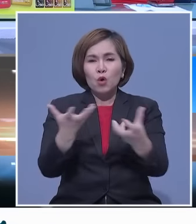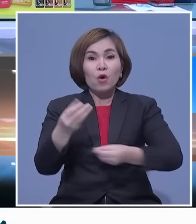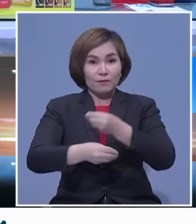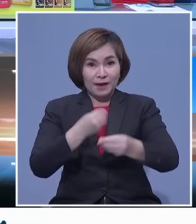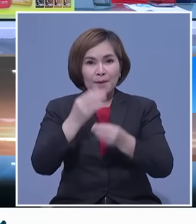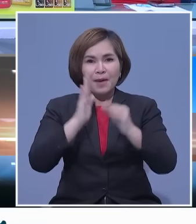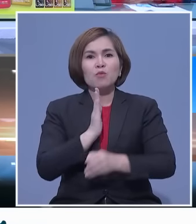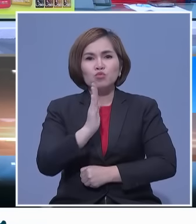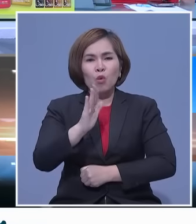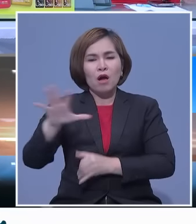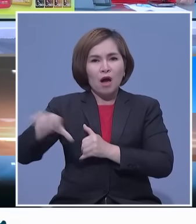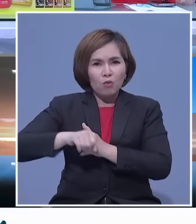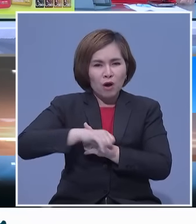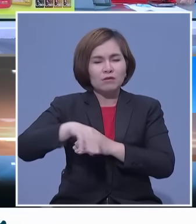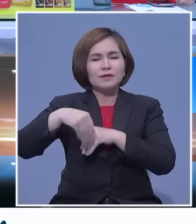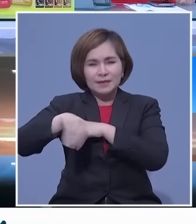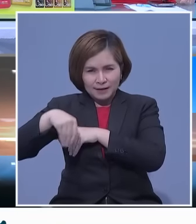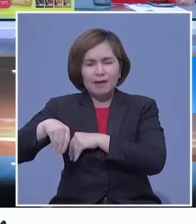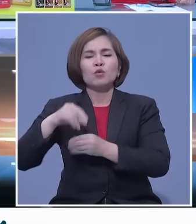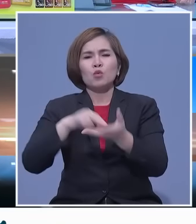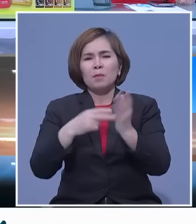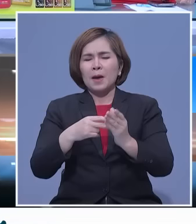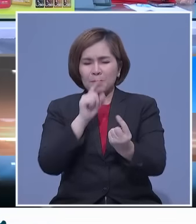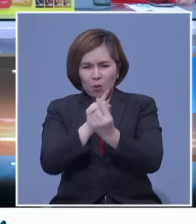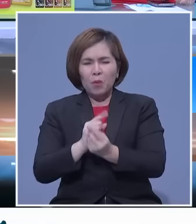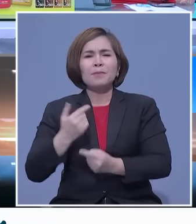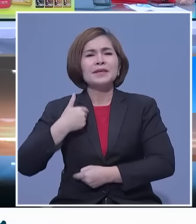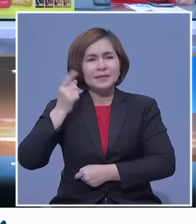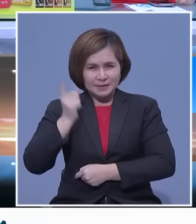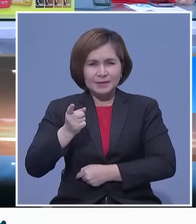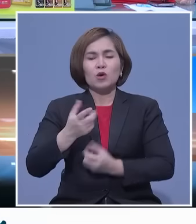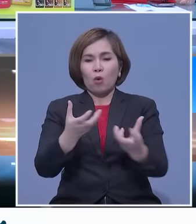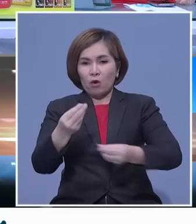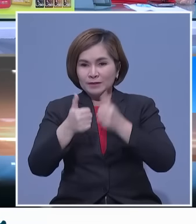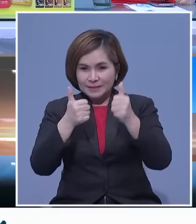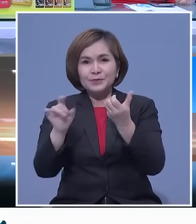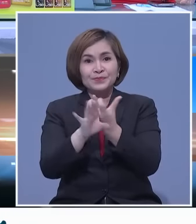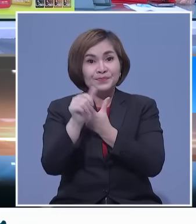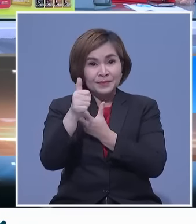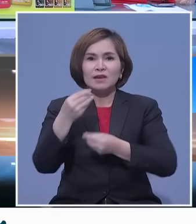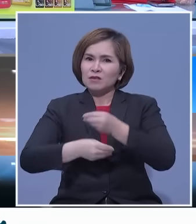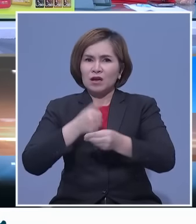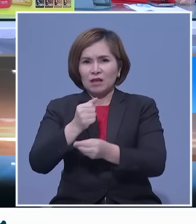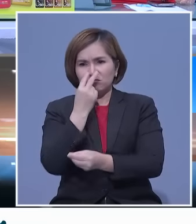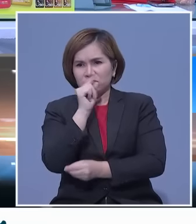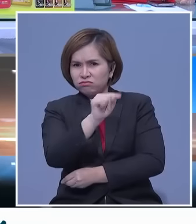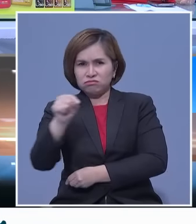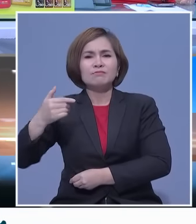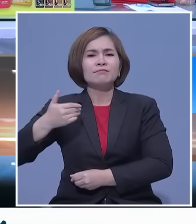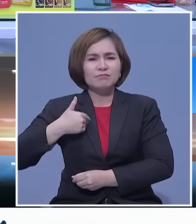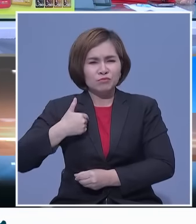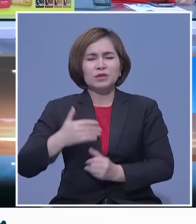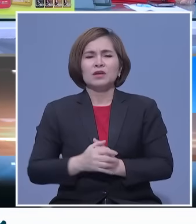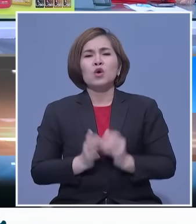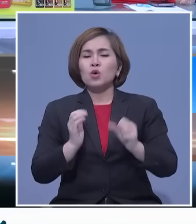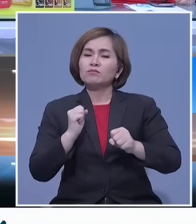ที่มีแล้วทำได้สำเร็จเนี่ยก็มีจริงๆริสินค้าเดีเขายได้ก็มีจริงๆตอนนี้ก็มีหลายคนที่อ่าไปอยู่